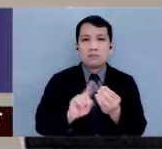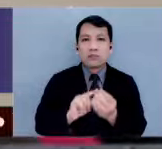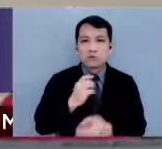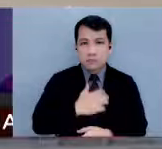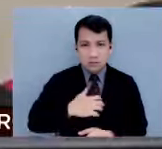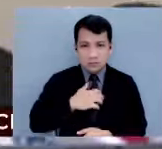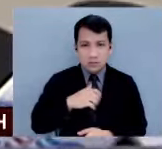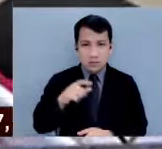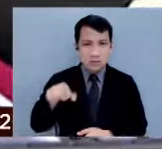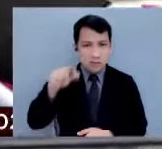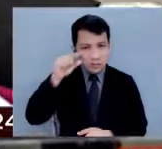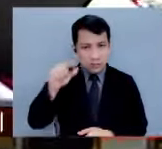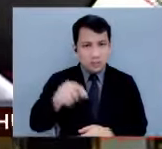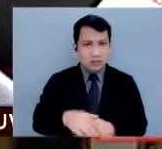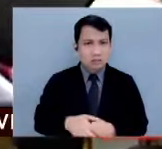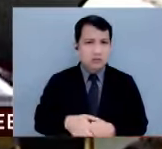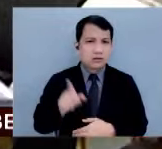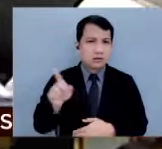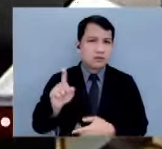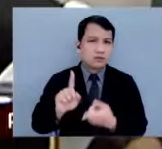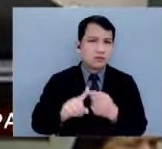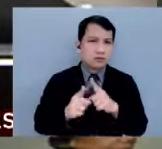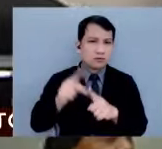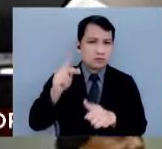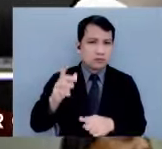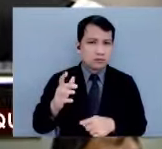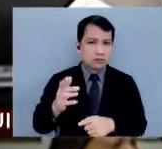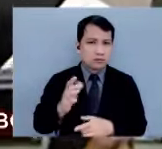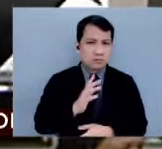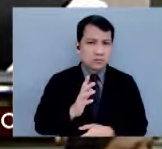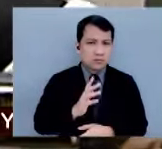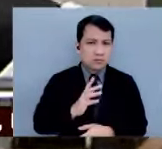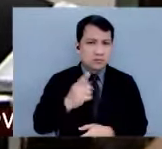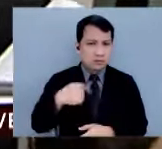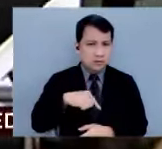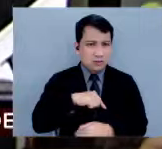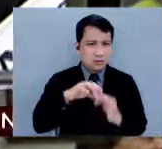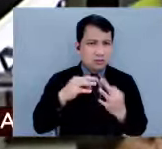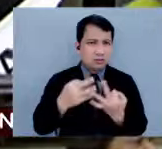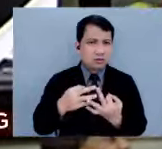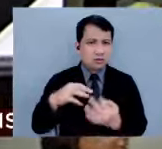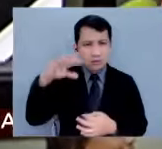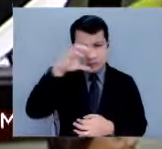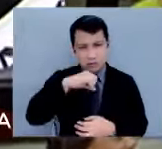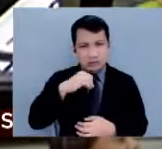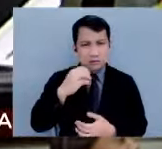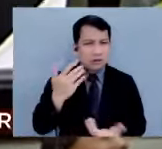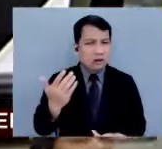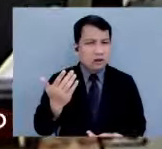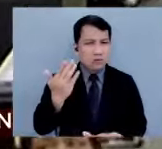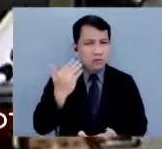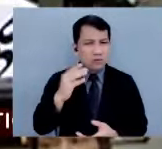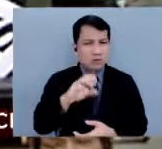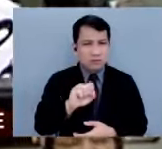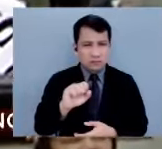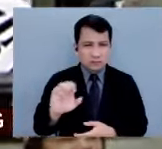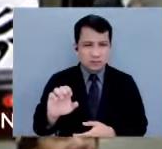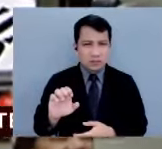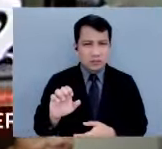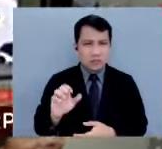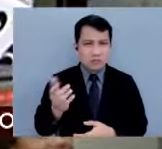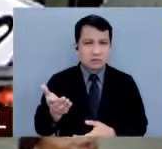Kibuloy. Kaibigan ko si Pastor Kibuloy, mabait siya sa aming pamilya. At nagtataka ako din sa case